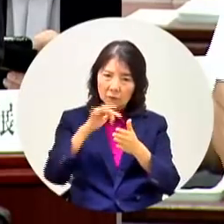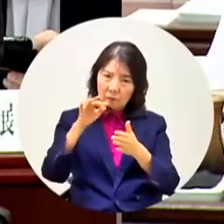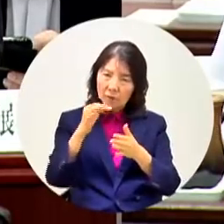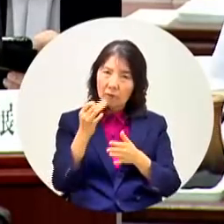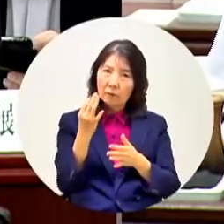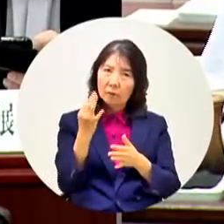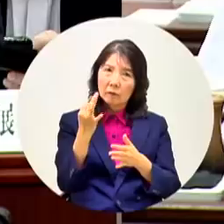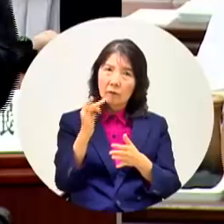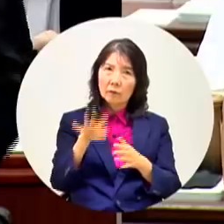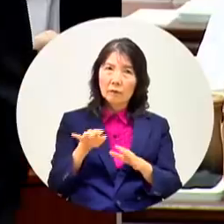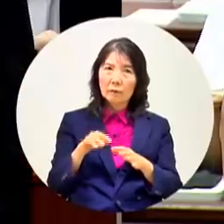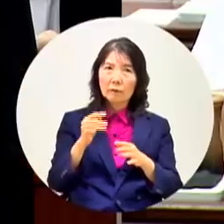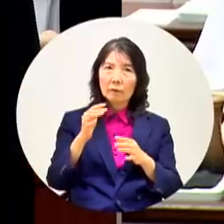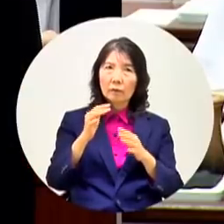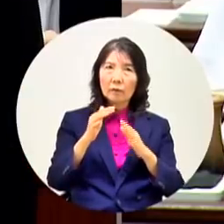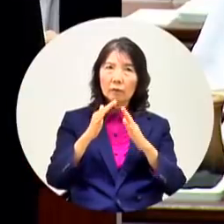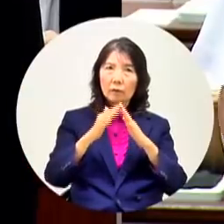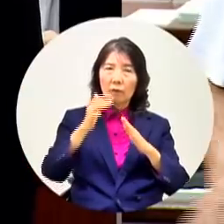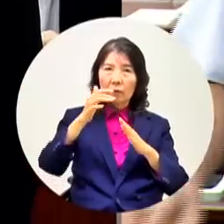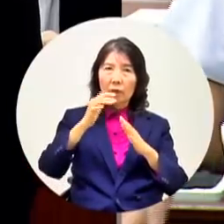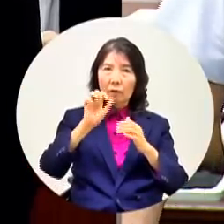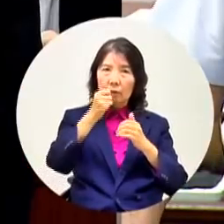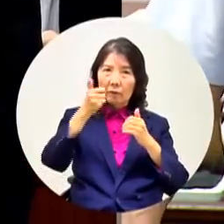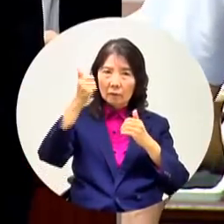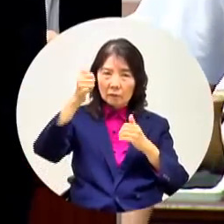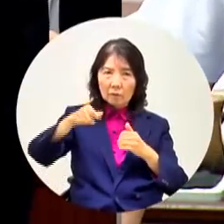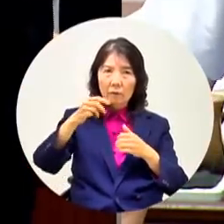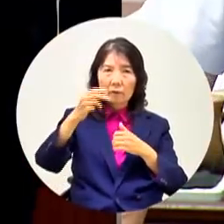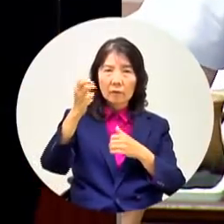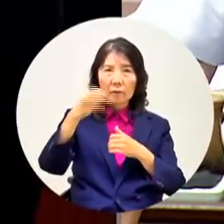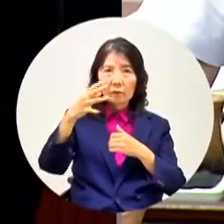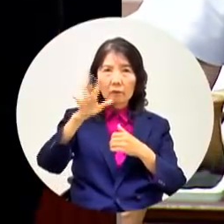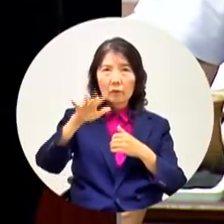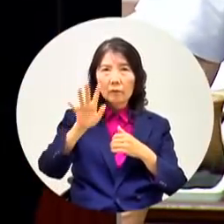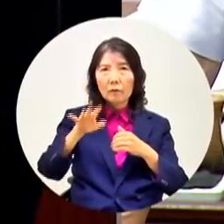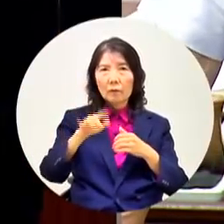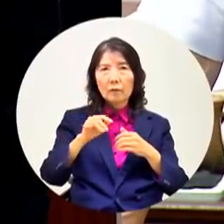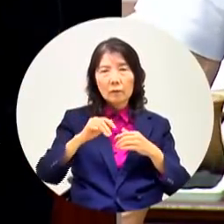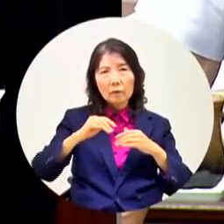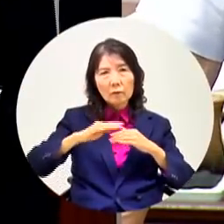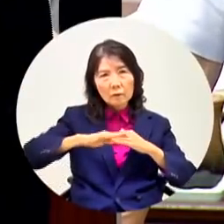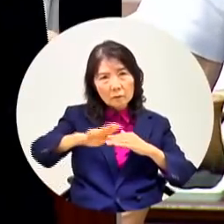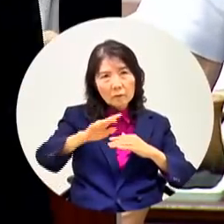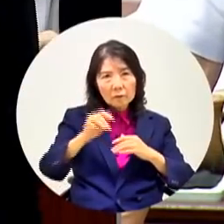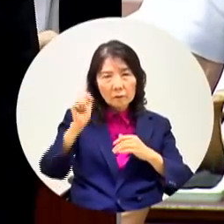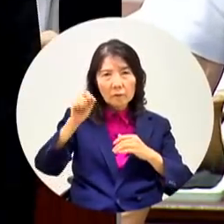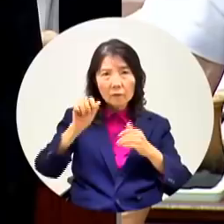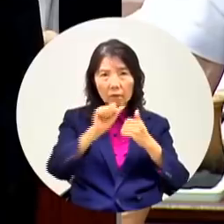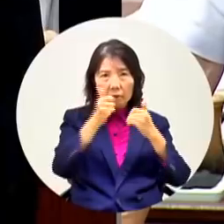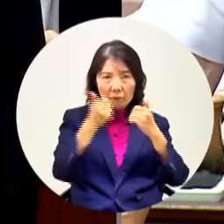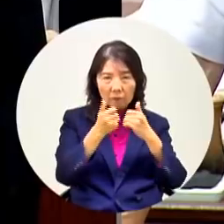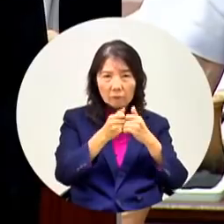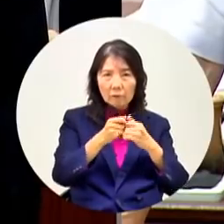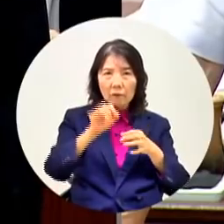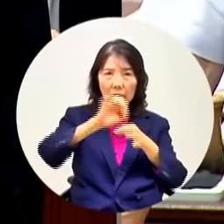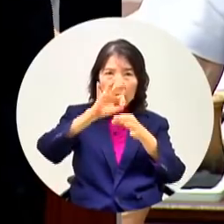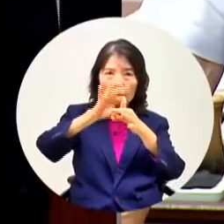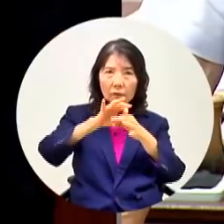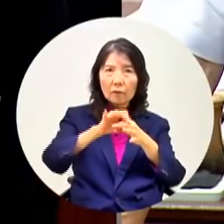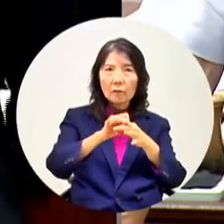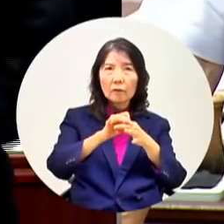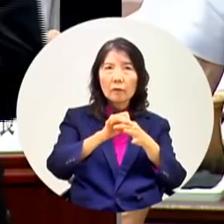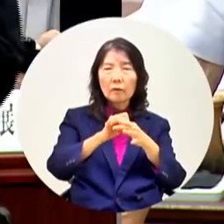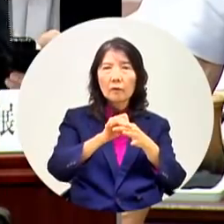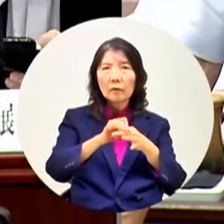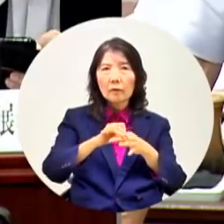议长也只是，如果假设这个铺路的预算不足，同意议会给我们追加减账或是垫付的